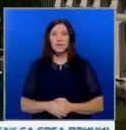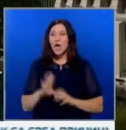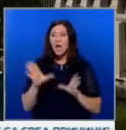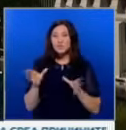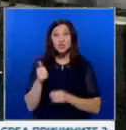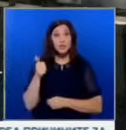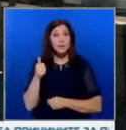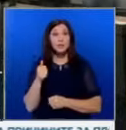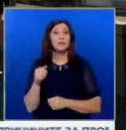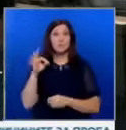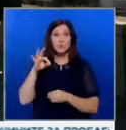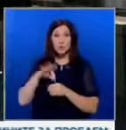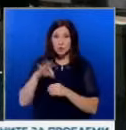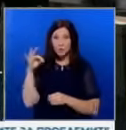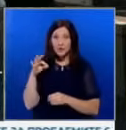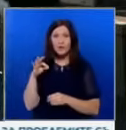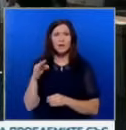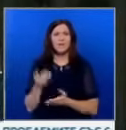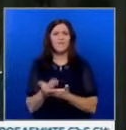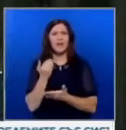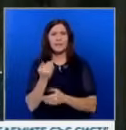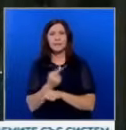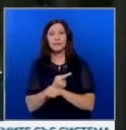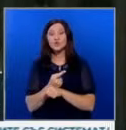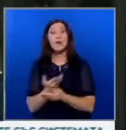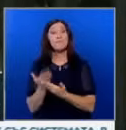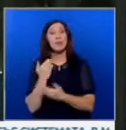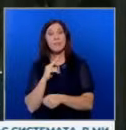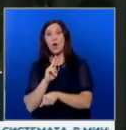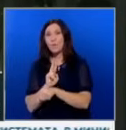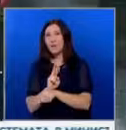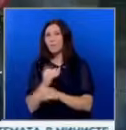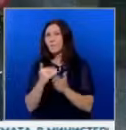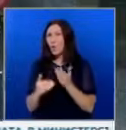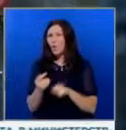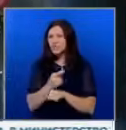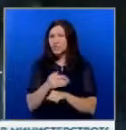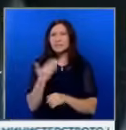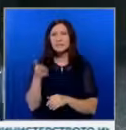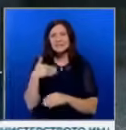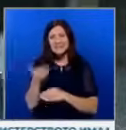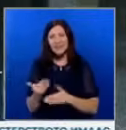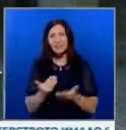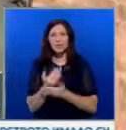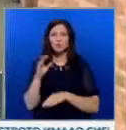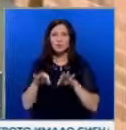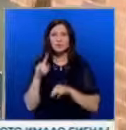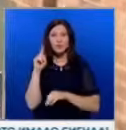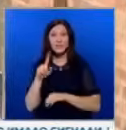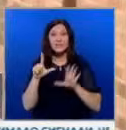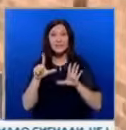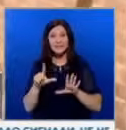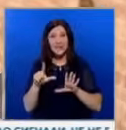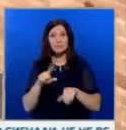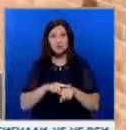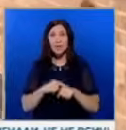Всички лидери упражниха правото си на глас още в ранните часове преди обед. Половин час след началото на изборния ден, в 7 местно